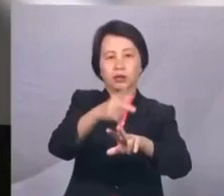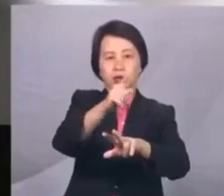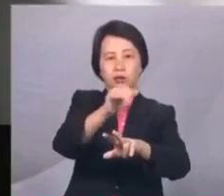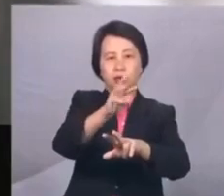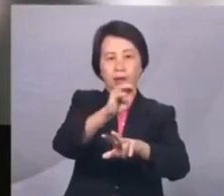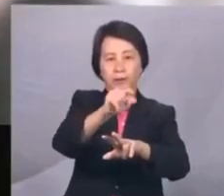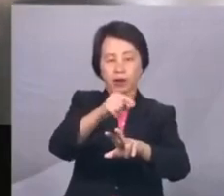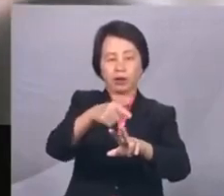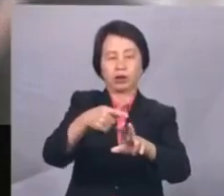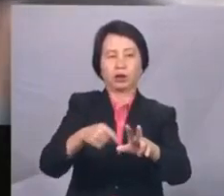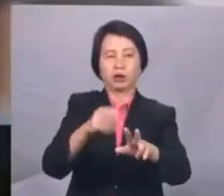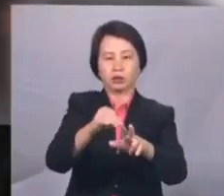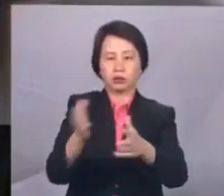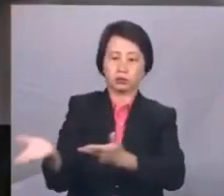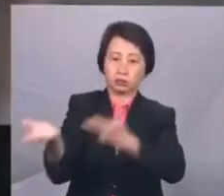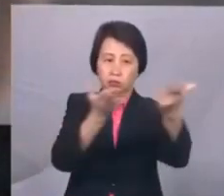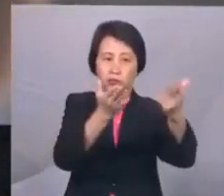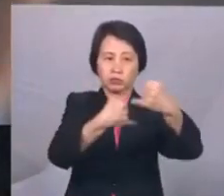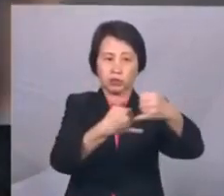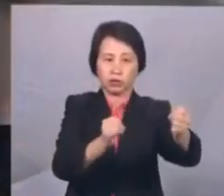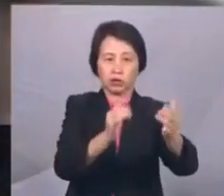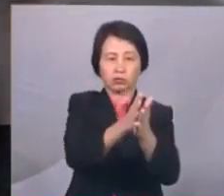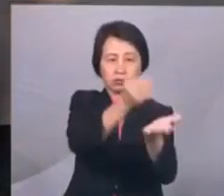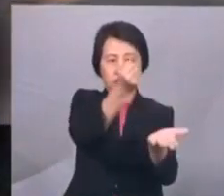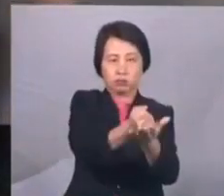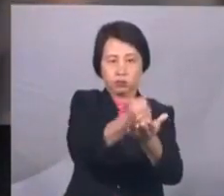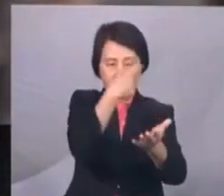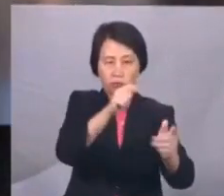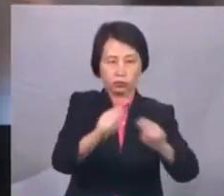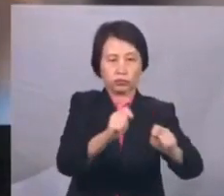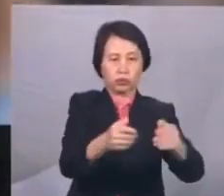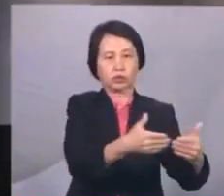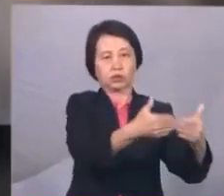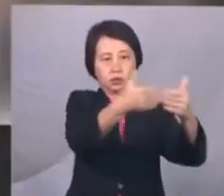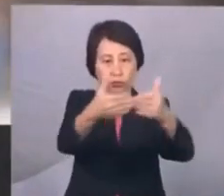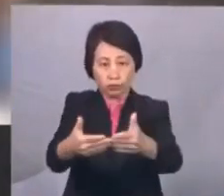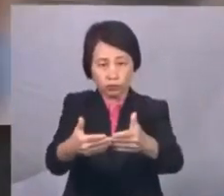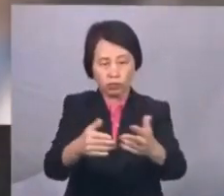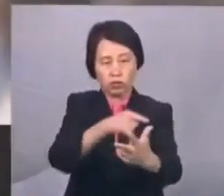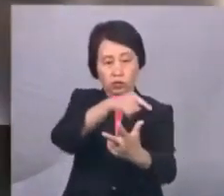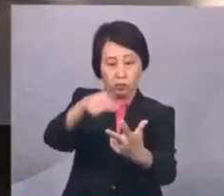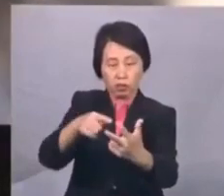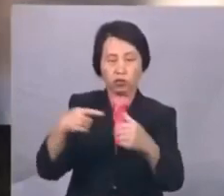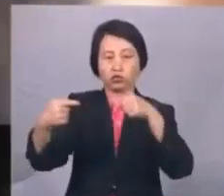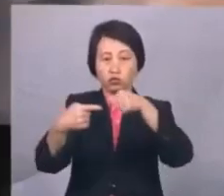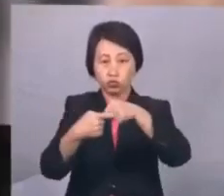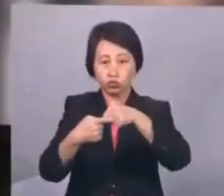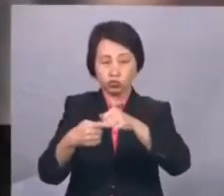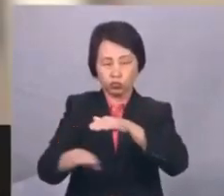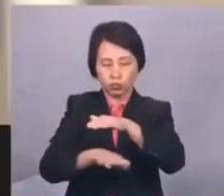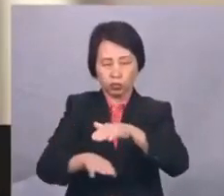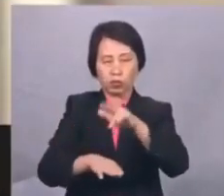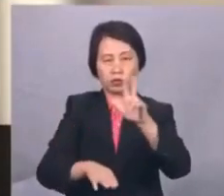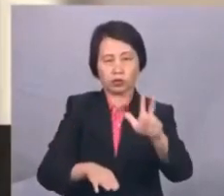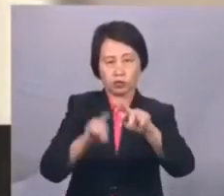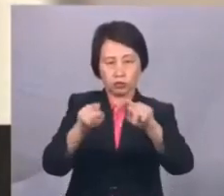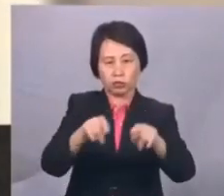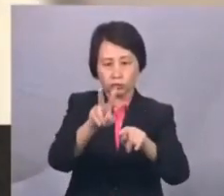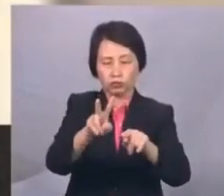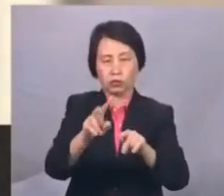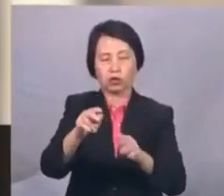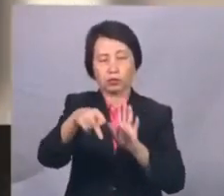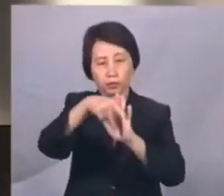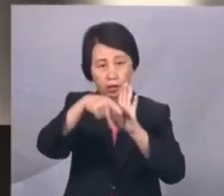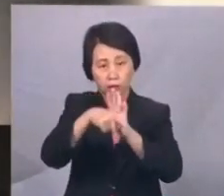taman punya prasad dirujuk kepada jabatan ini kristen untuk tindakan susulan mereka dituduh di bawah peraturan 3 kurungan dua